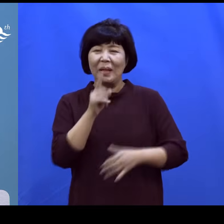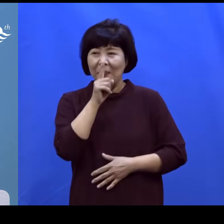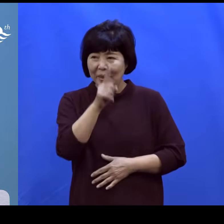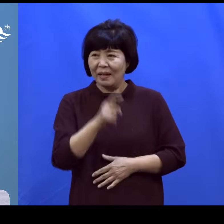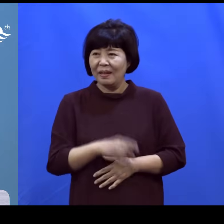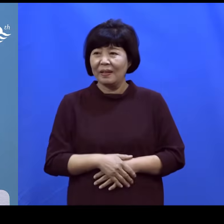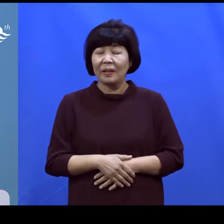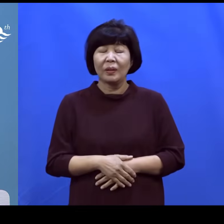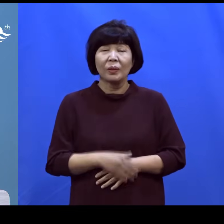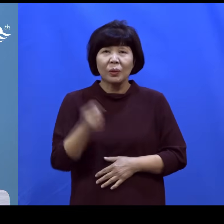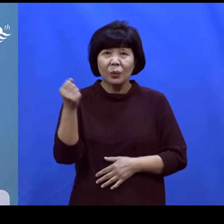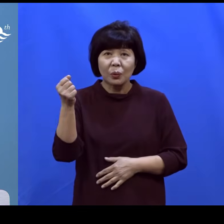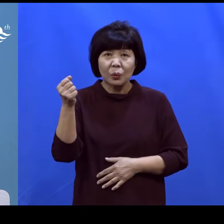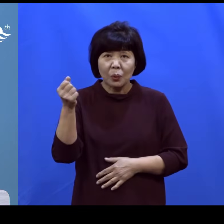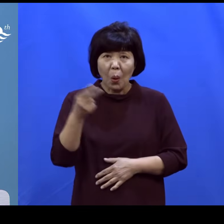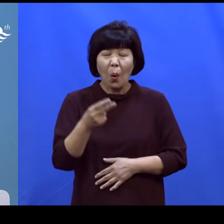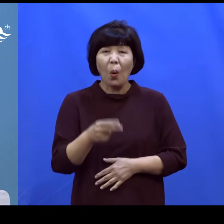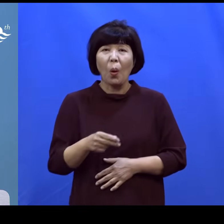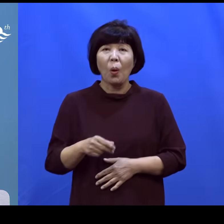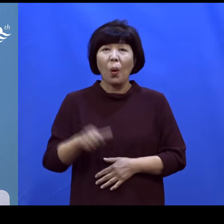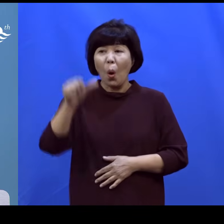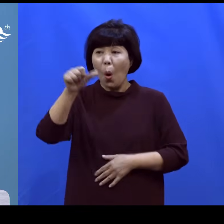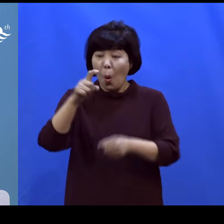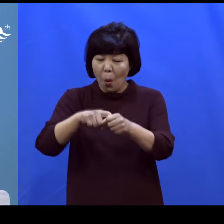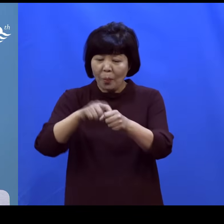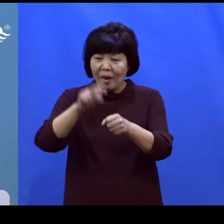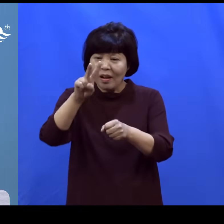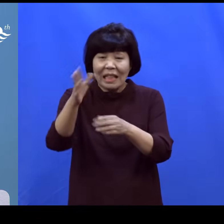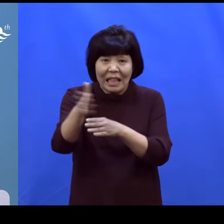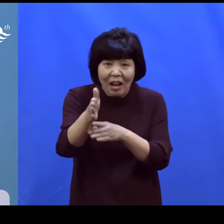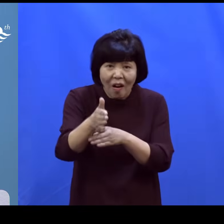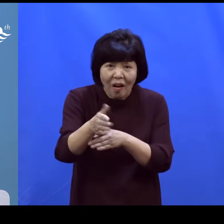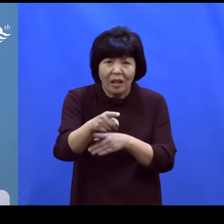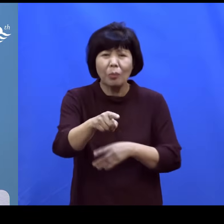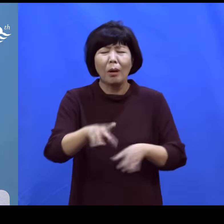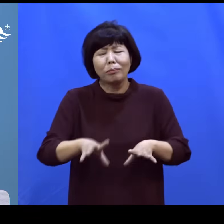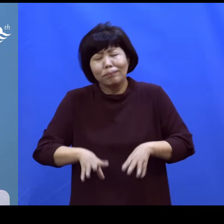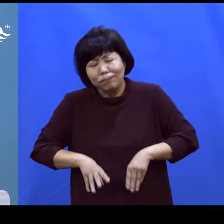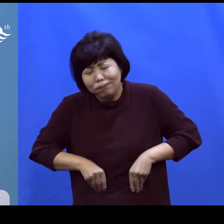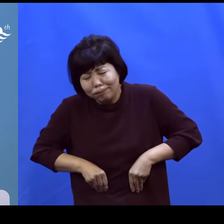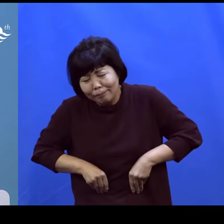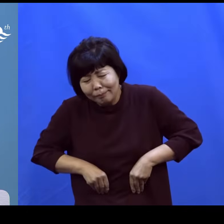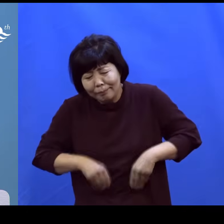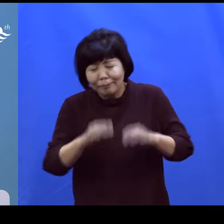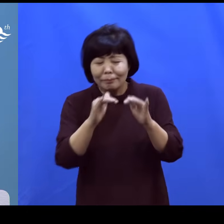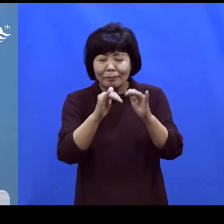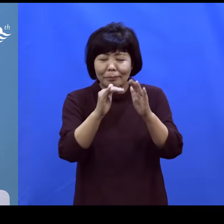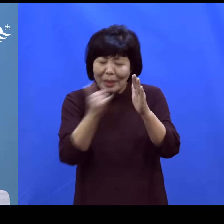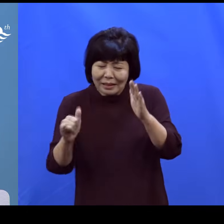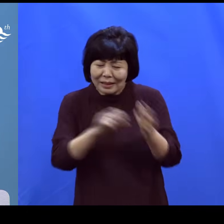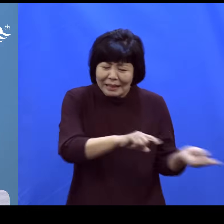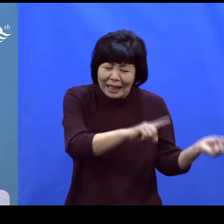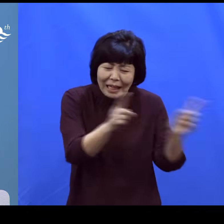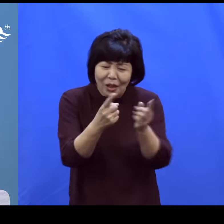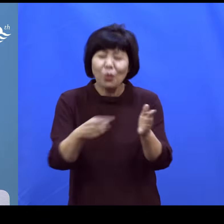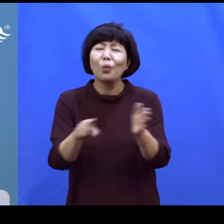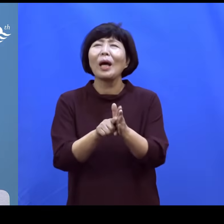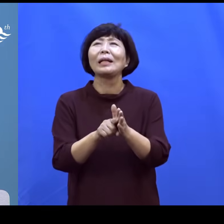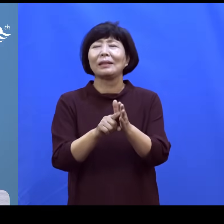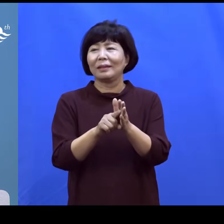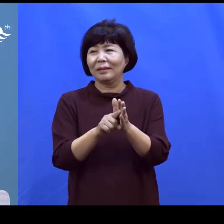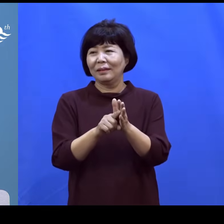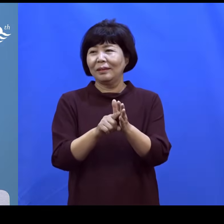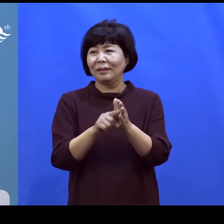일어날 때는 이 굶주린 백성을 살려낼 메시아로, 정치적 메시아로 그렇게 오해를 했습니다.